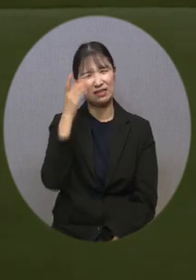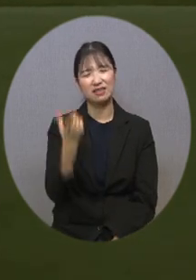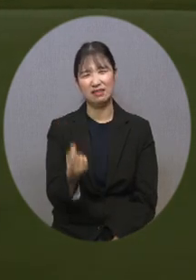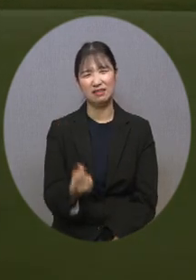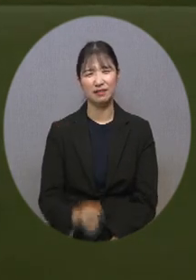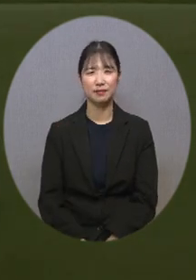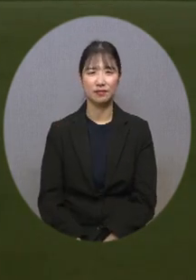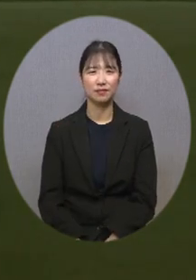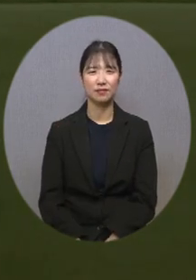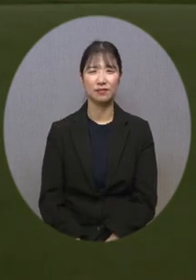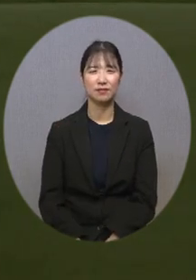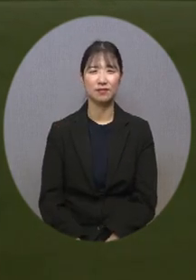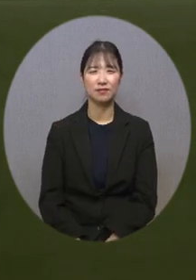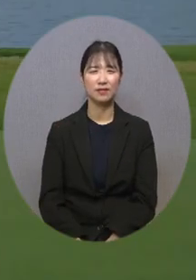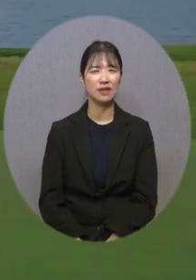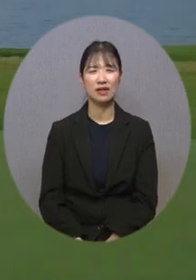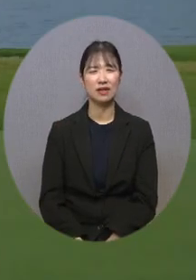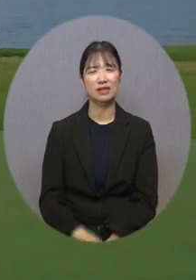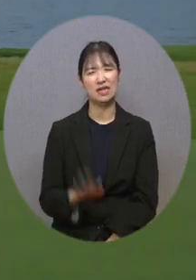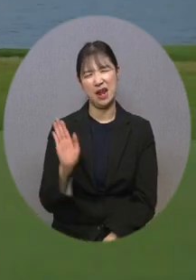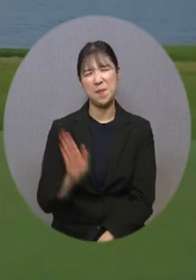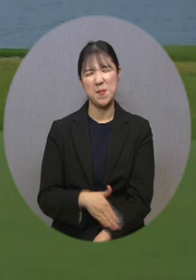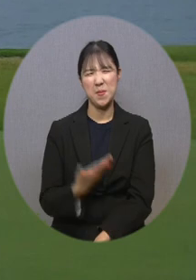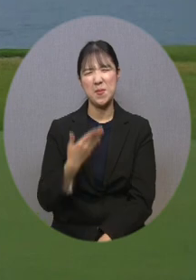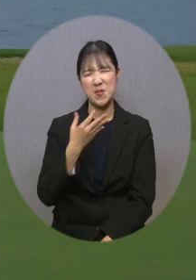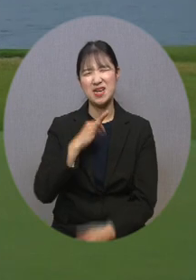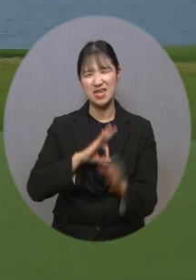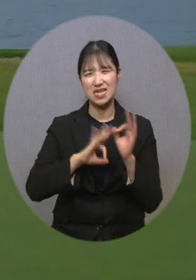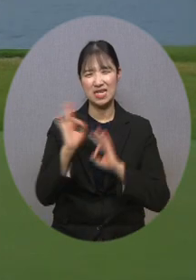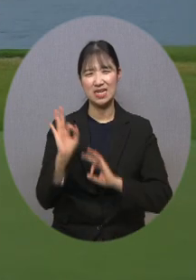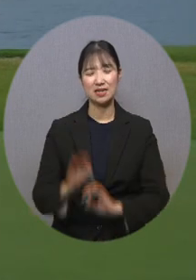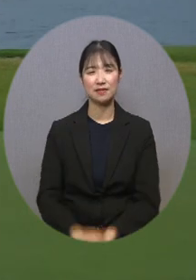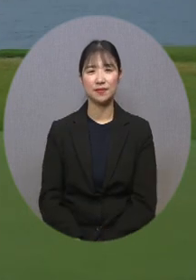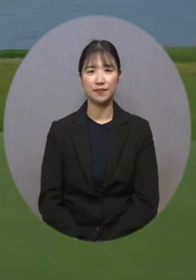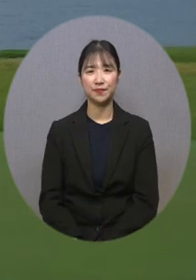아니 많지 않았어. 잘못 봤어. 어, 좋은데.